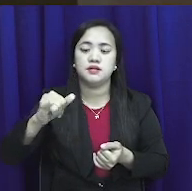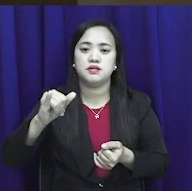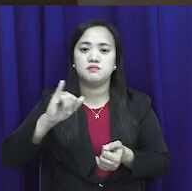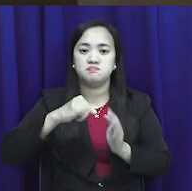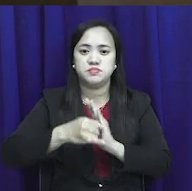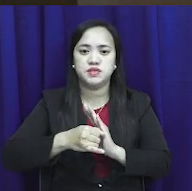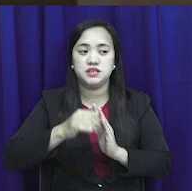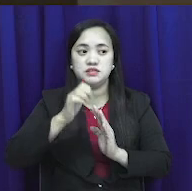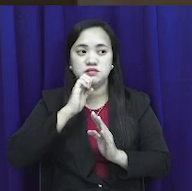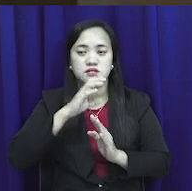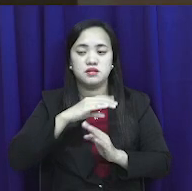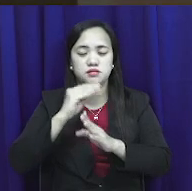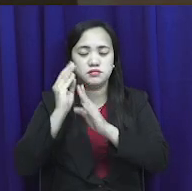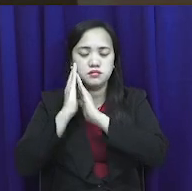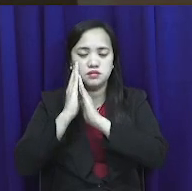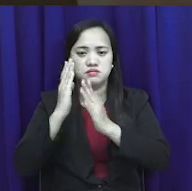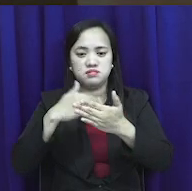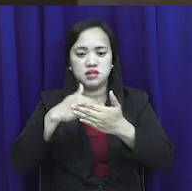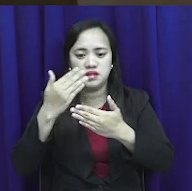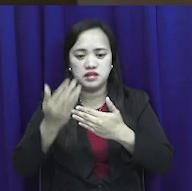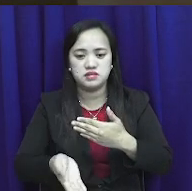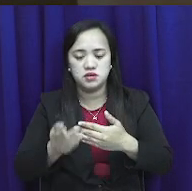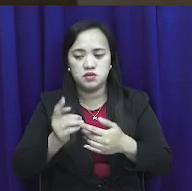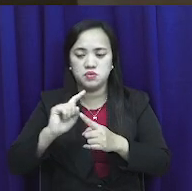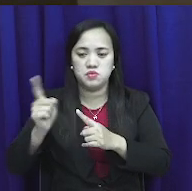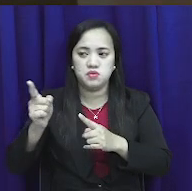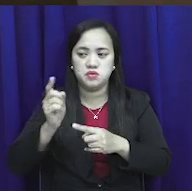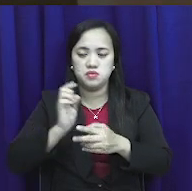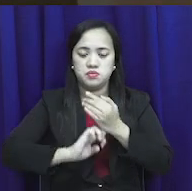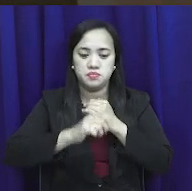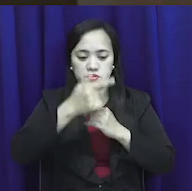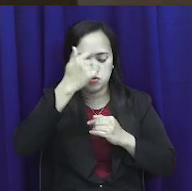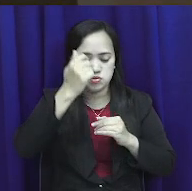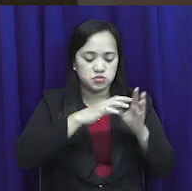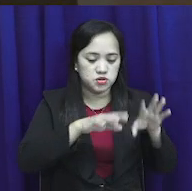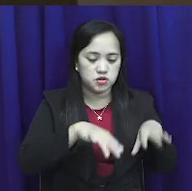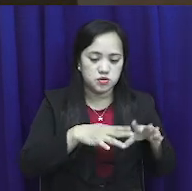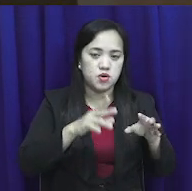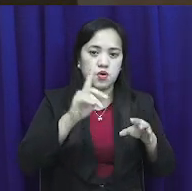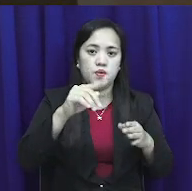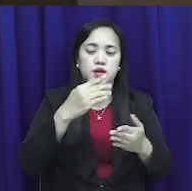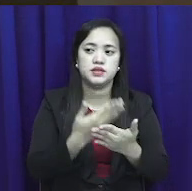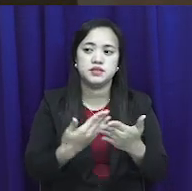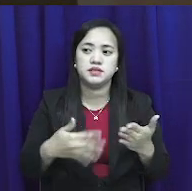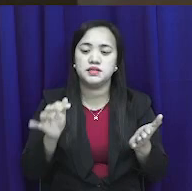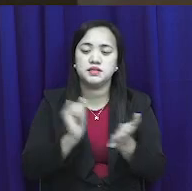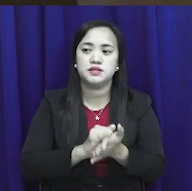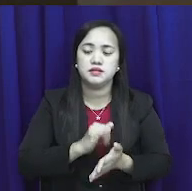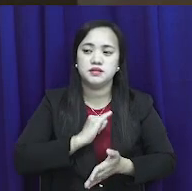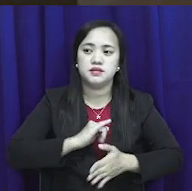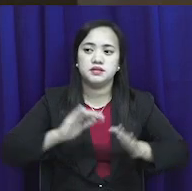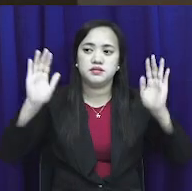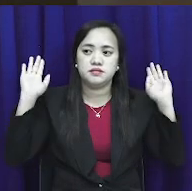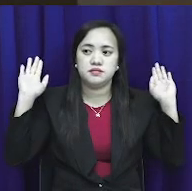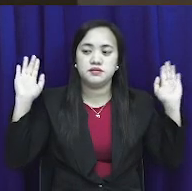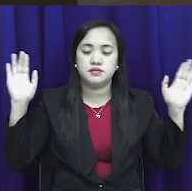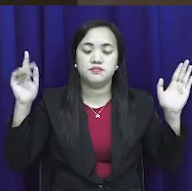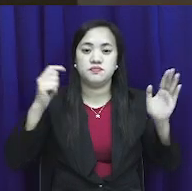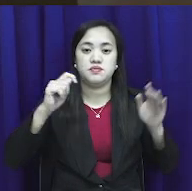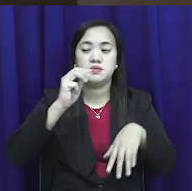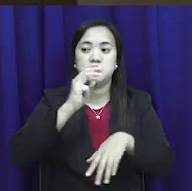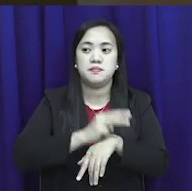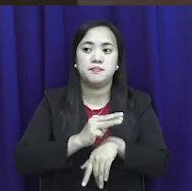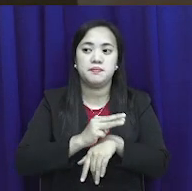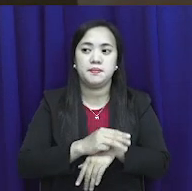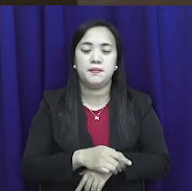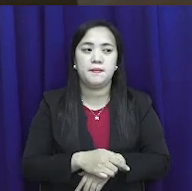t's kinabukasan papasok na naman dahil nga working ang una kong ginive up Ministry ko yun yung una